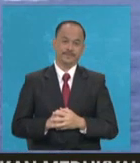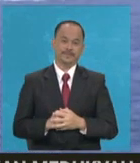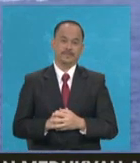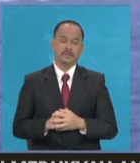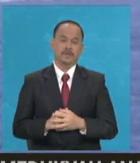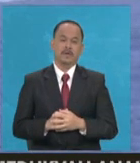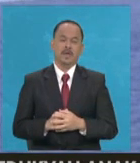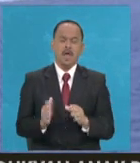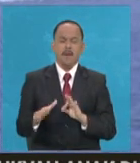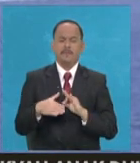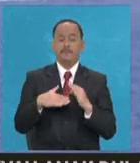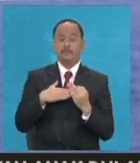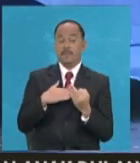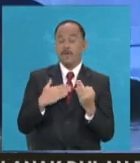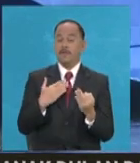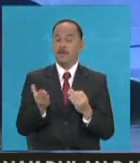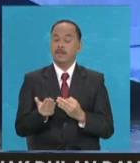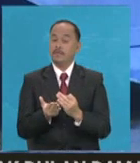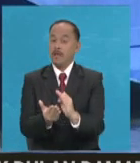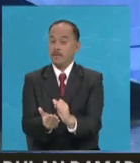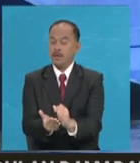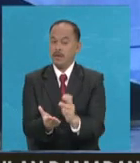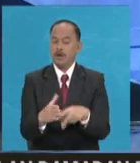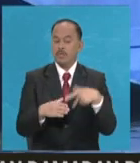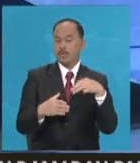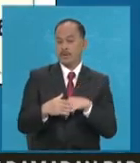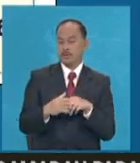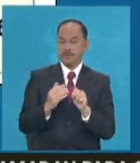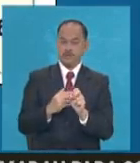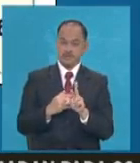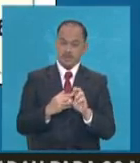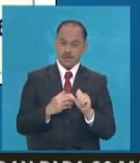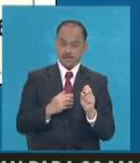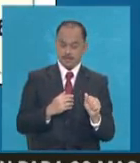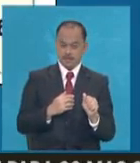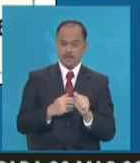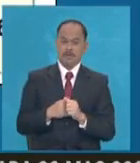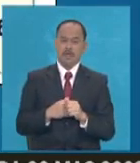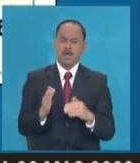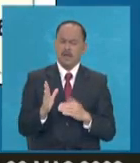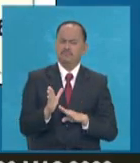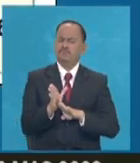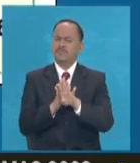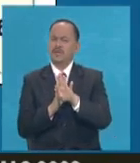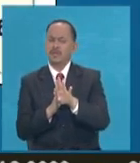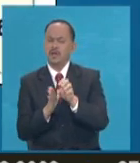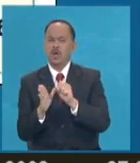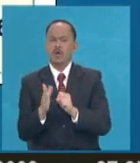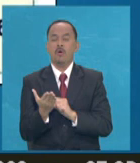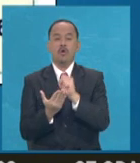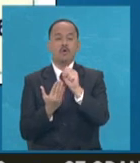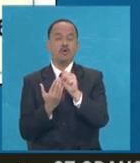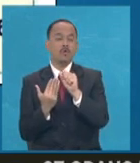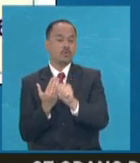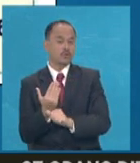sementara itu pergerakan penumpang keluar dan masuk melalui Fairy Terminal serasa pula menunjukkan peningkatan sejak bulan ogoh Tahun